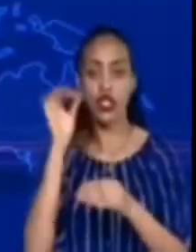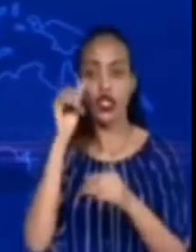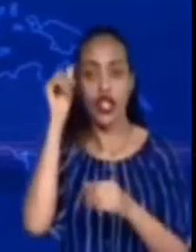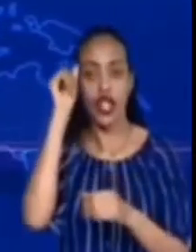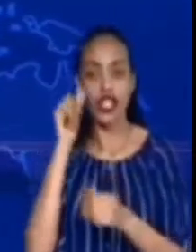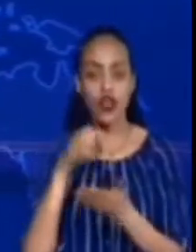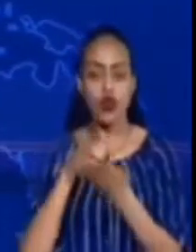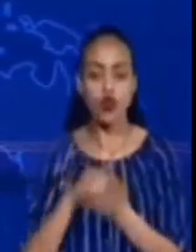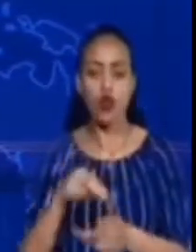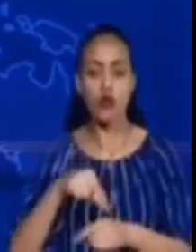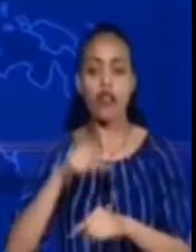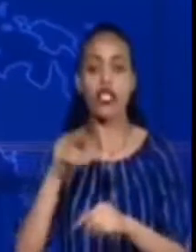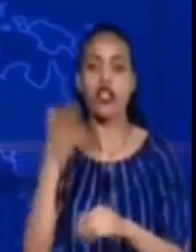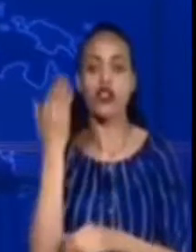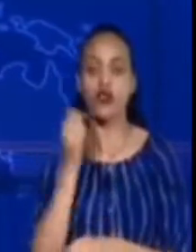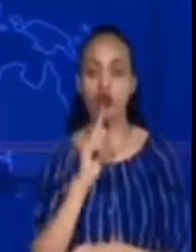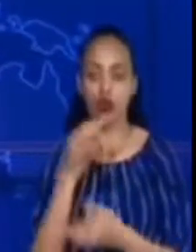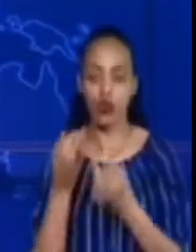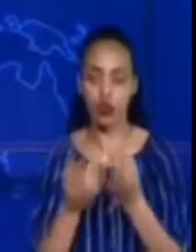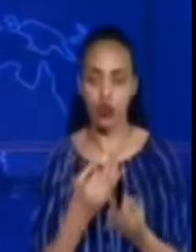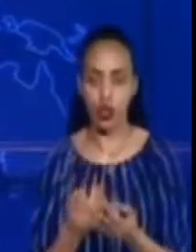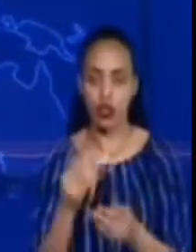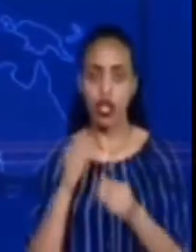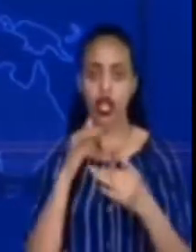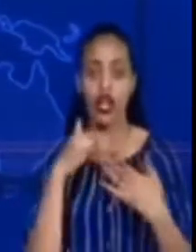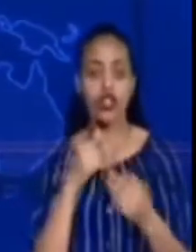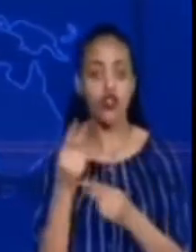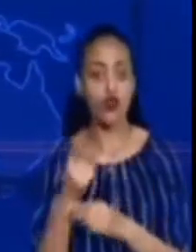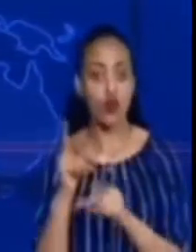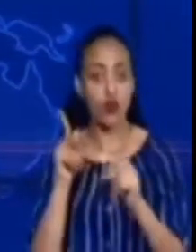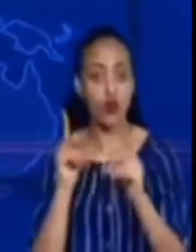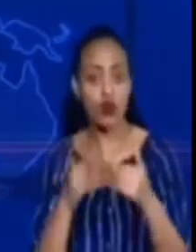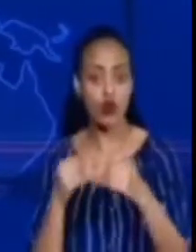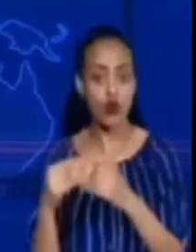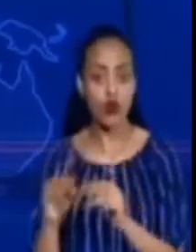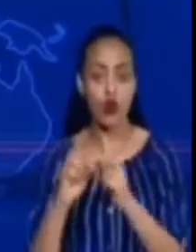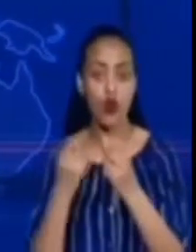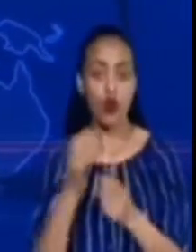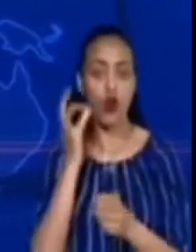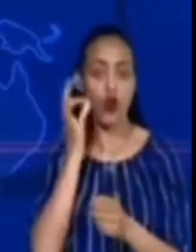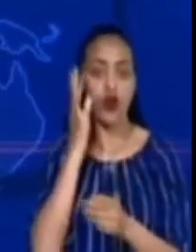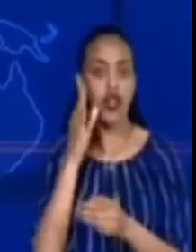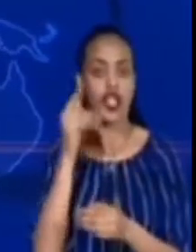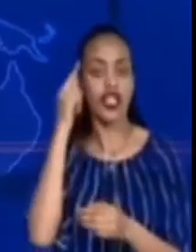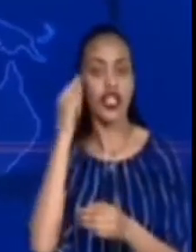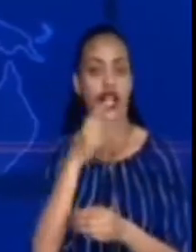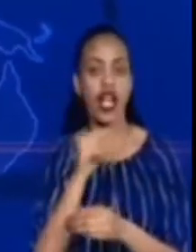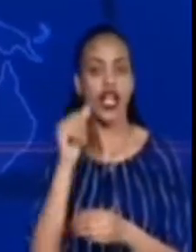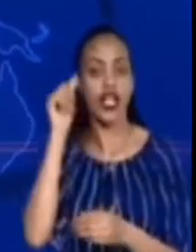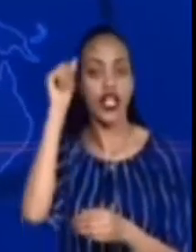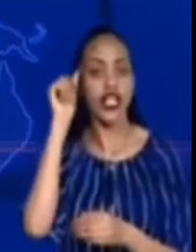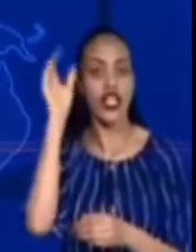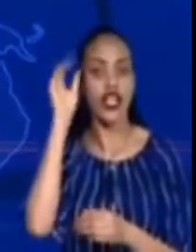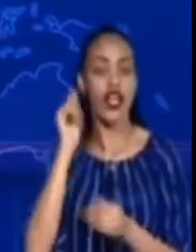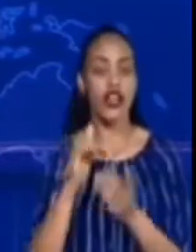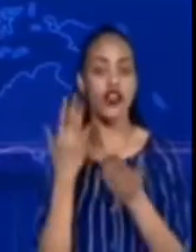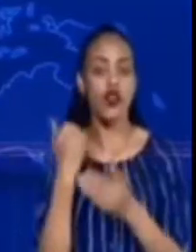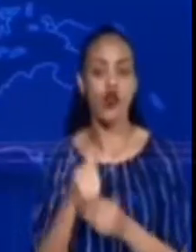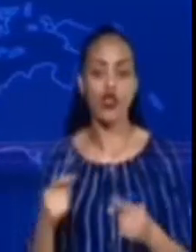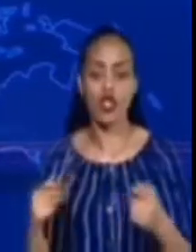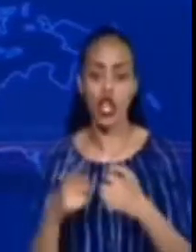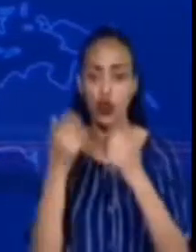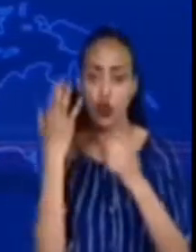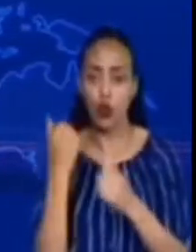የማይነካ ሙስሊምን የማይሳደብ አስተማሪ ነው ይሄን ፖስት ስላደረኩኝ ተቃጠለና ትላንትና ምን